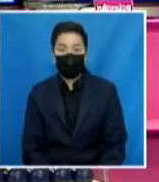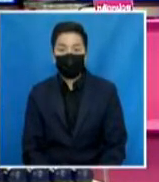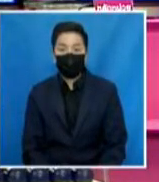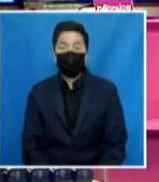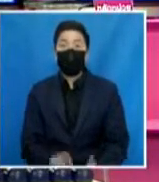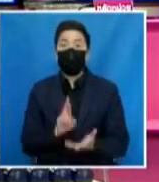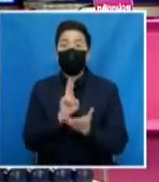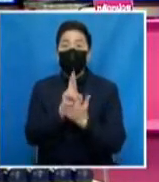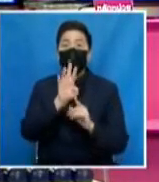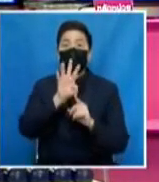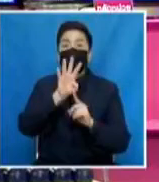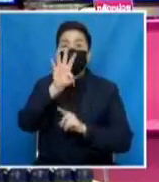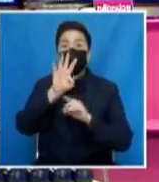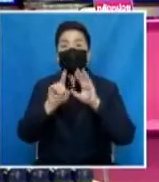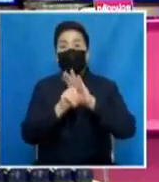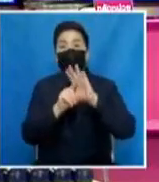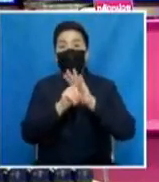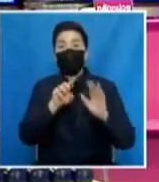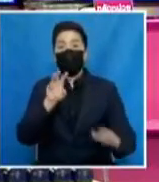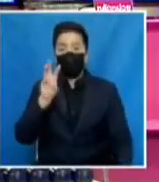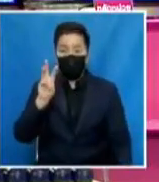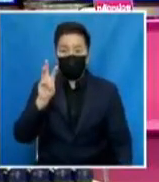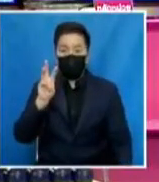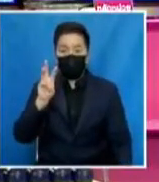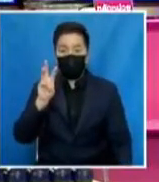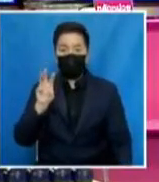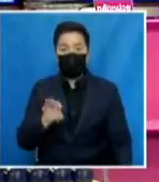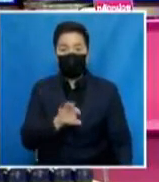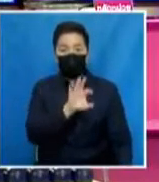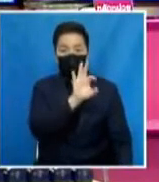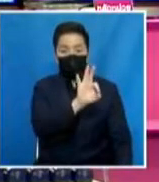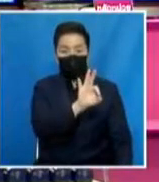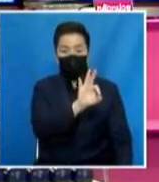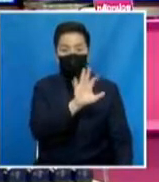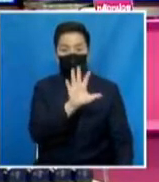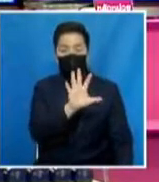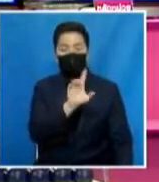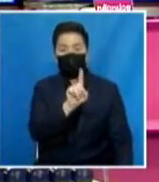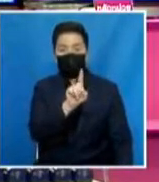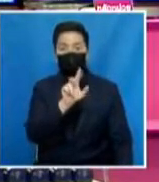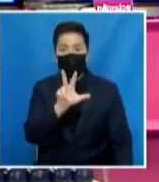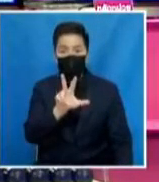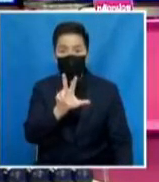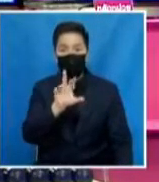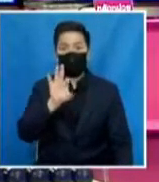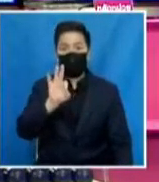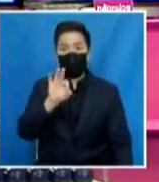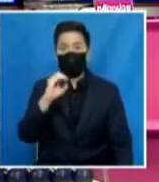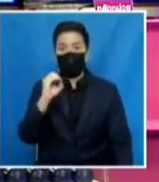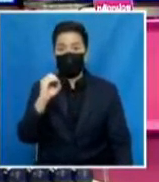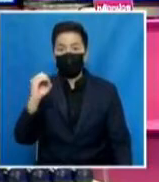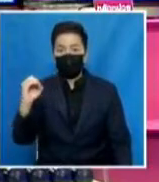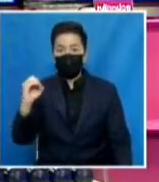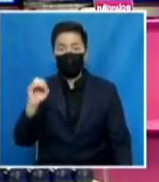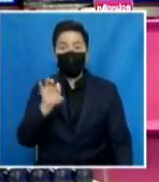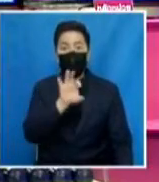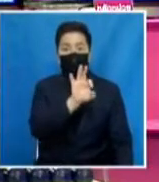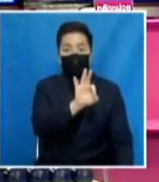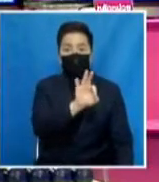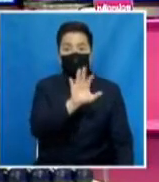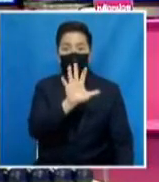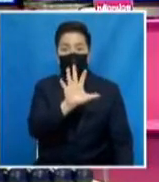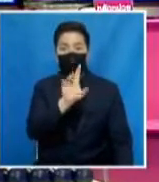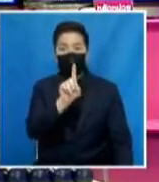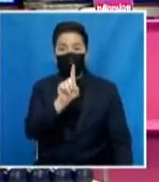อันดับที่4หมุนครั้งที่6เลขที่ออก9 5 1 3 9 0 0 9 5